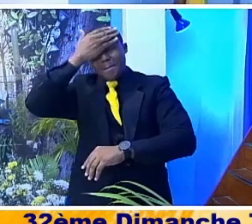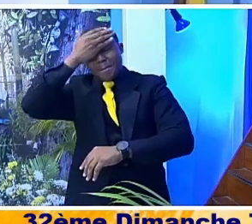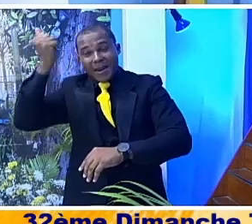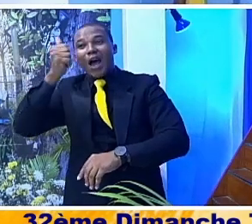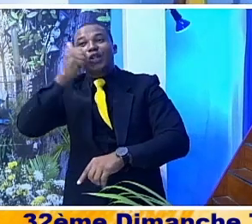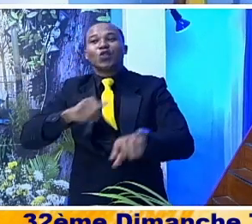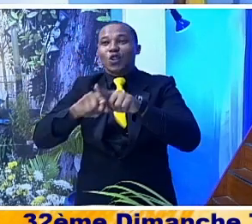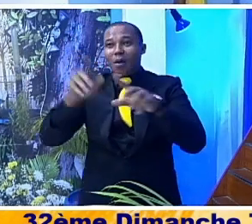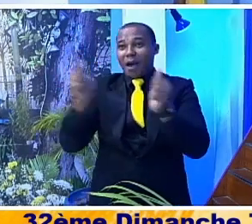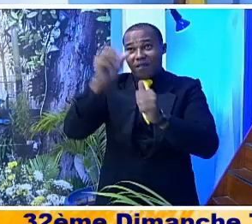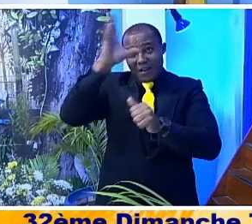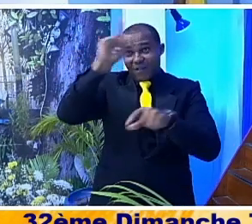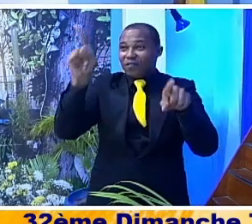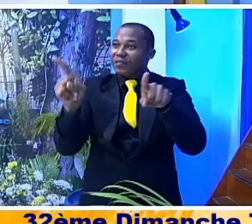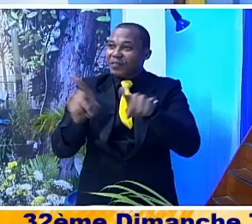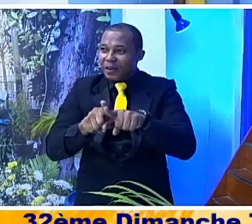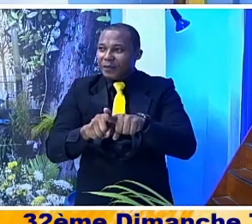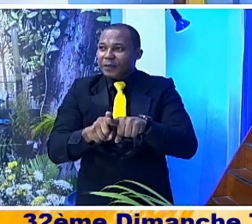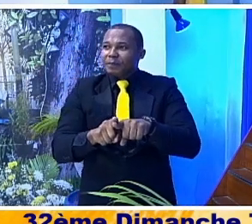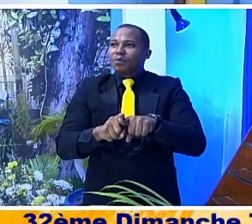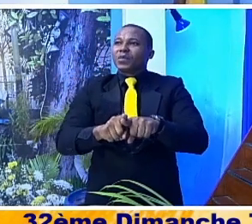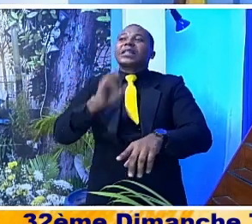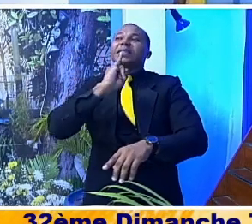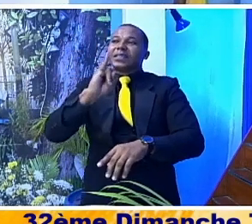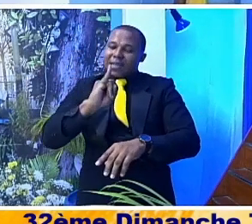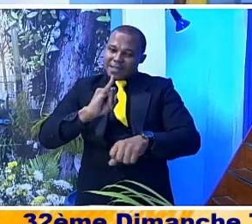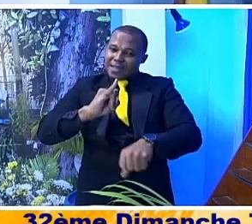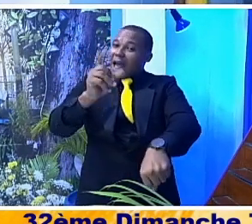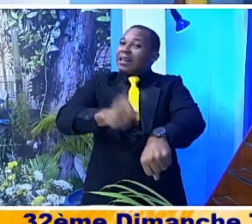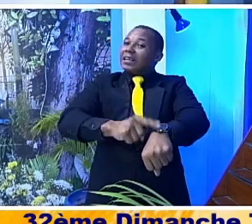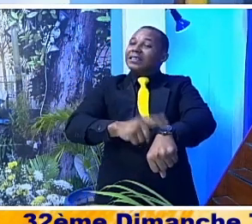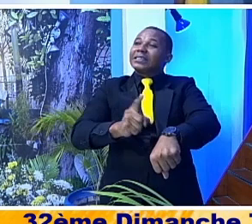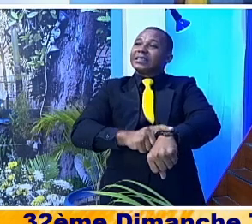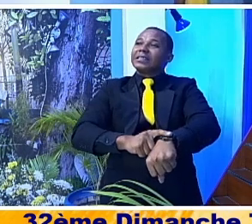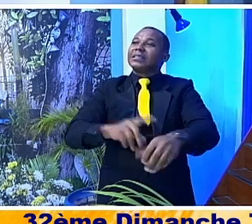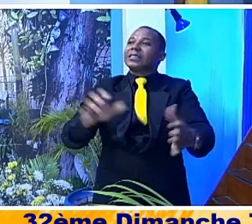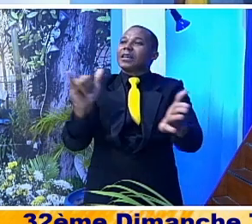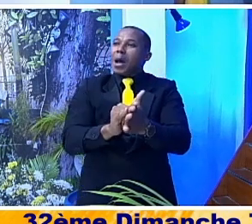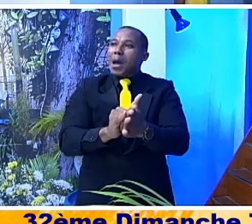Max Samuel, c'est dans le contexte ça.